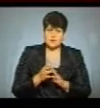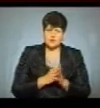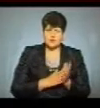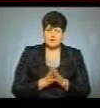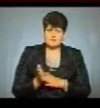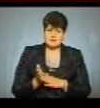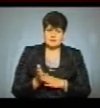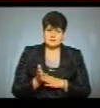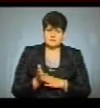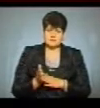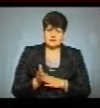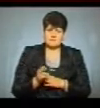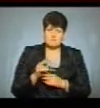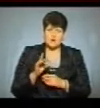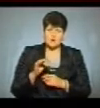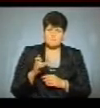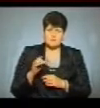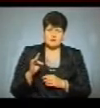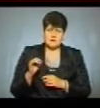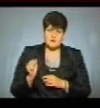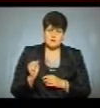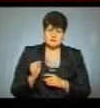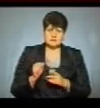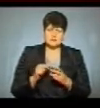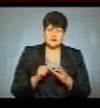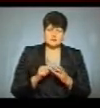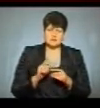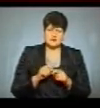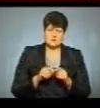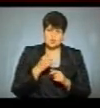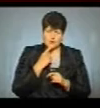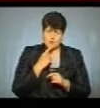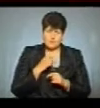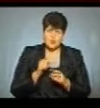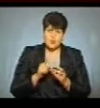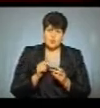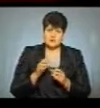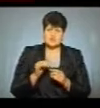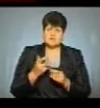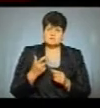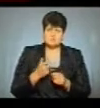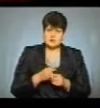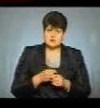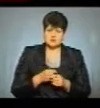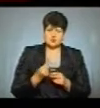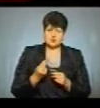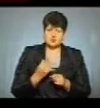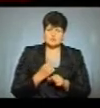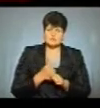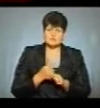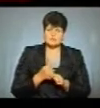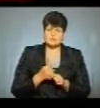рукавиці, пробірка для аналізу крові, голка і шприц. Кошторис ми